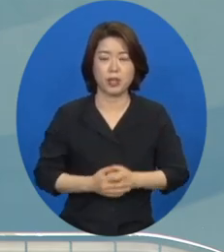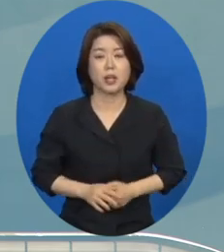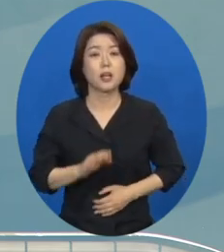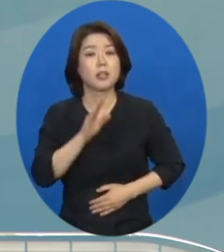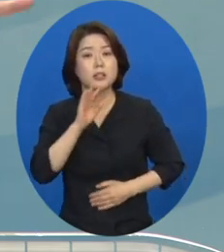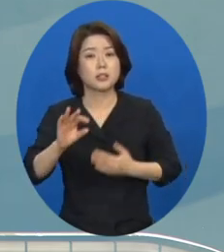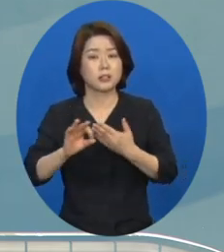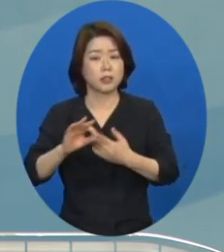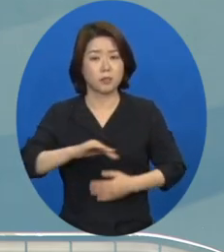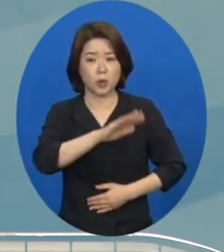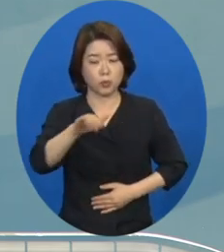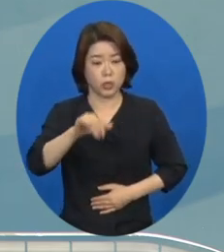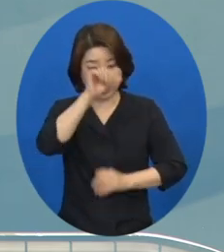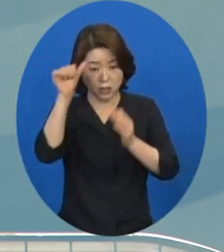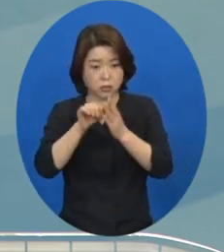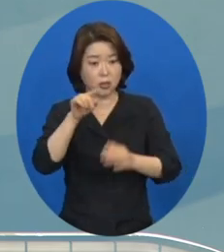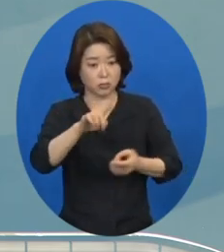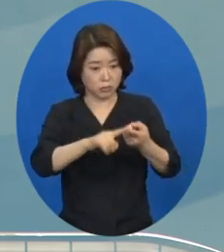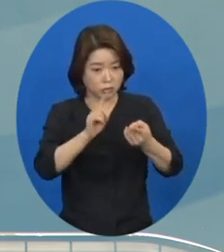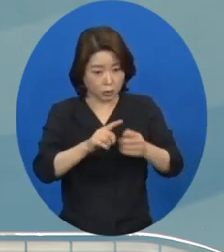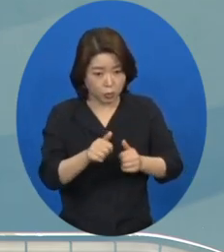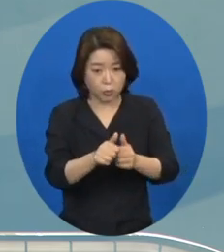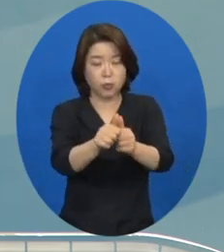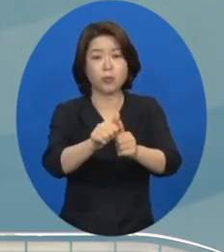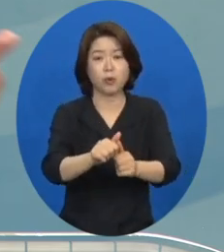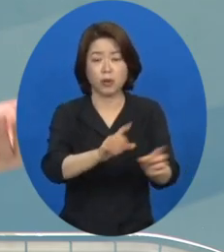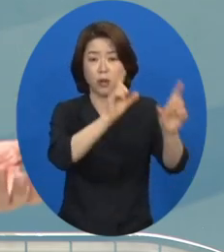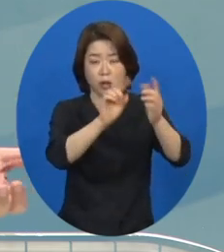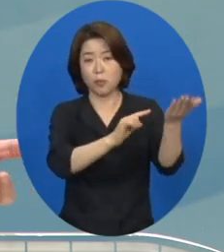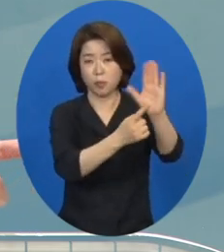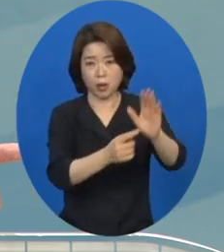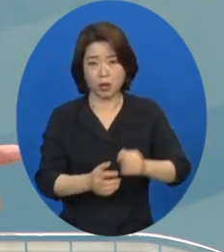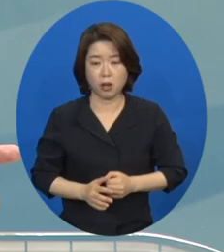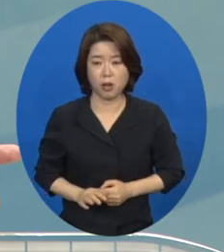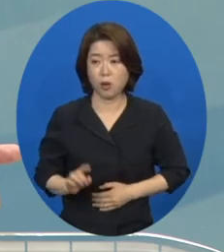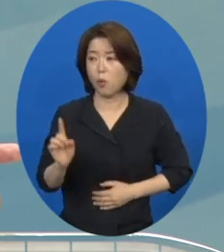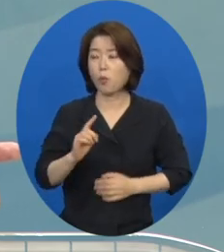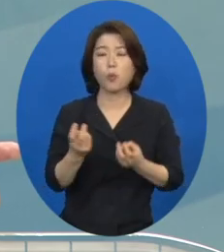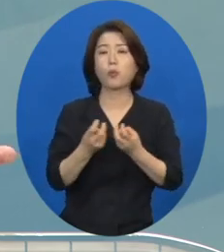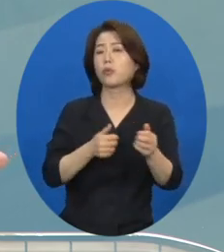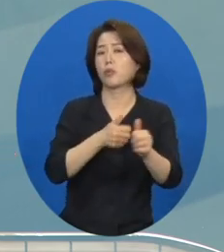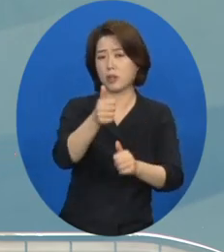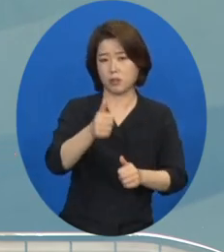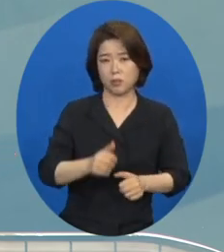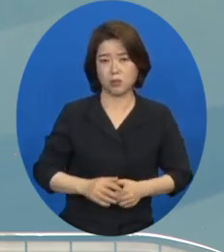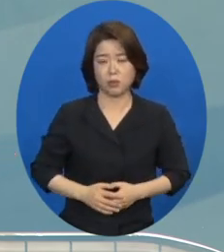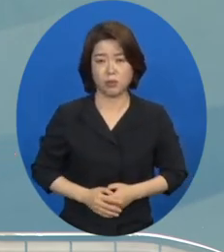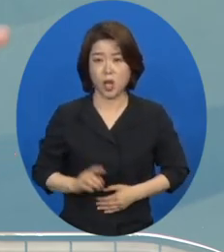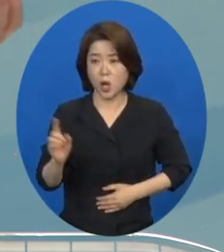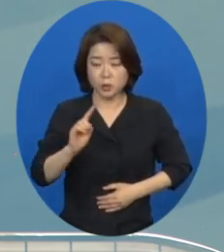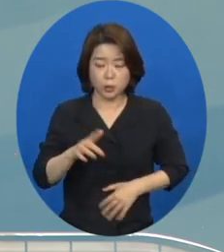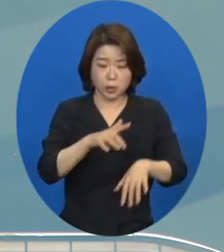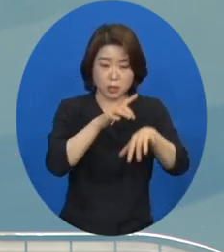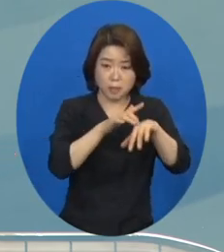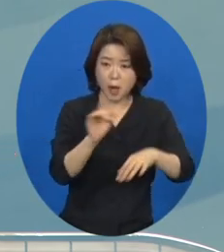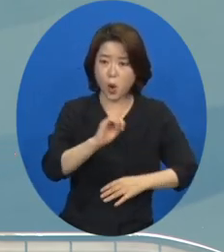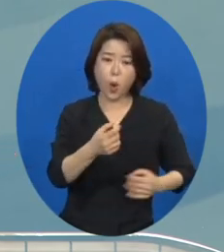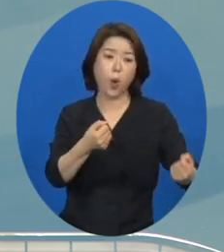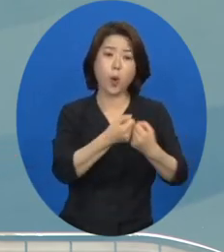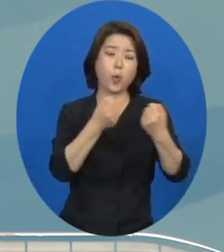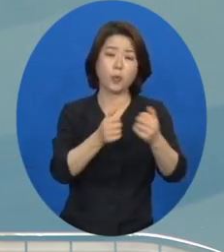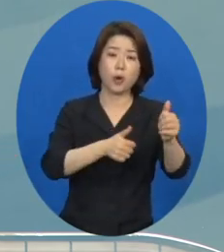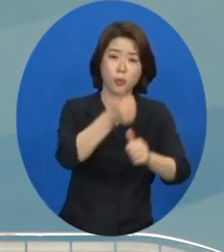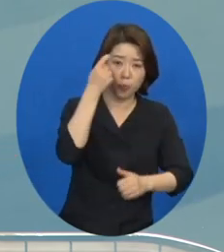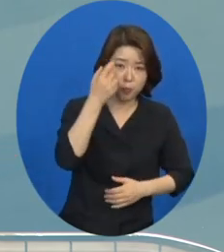그러면 우리 인생은 그렇게 되는 거예요. 우리가 어떻게 이기죠? 도대체 마귀와 어떻게 싸워